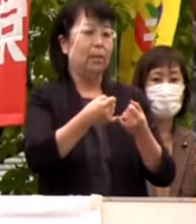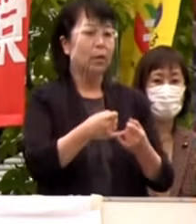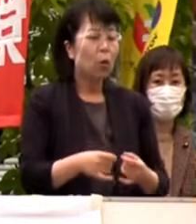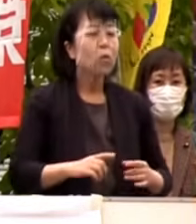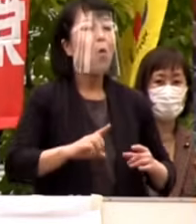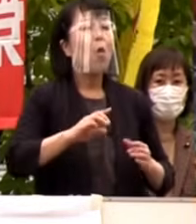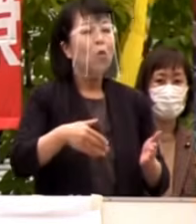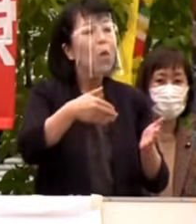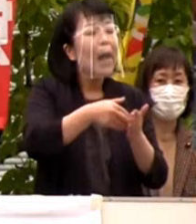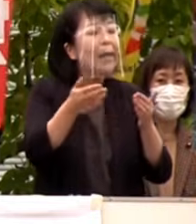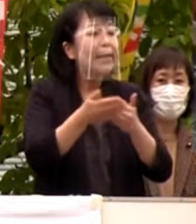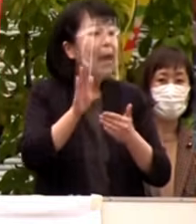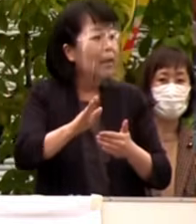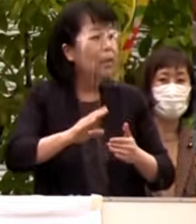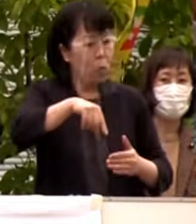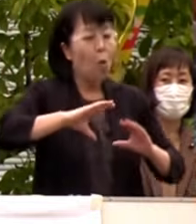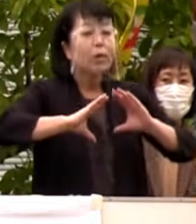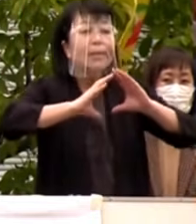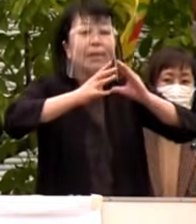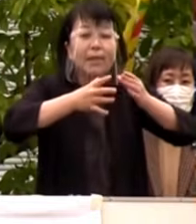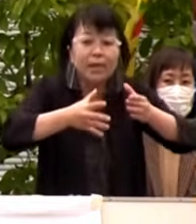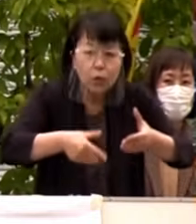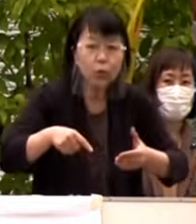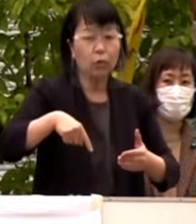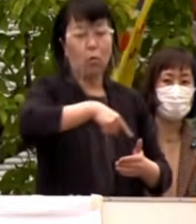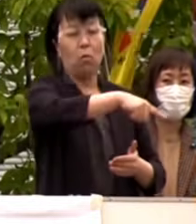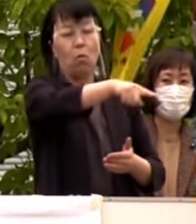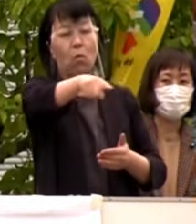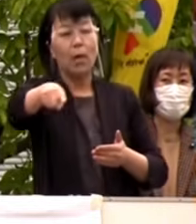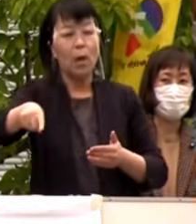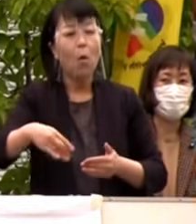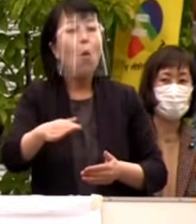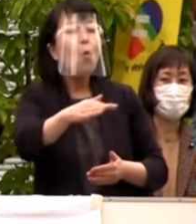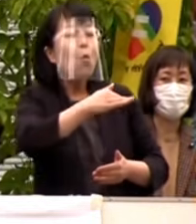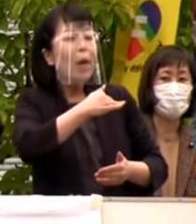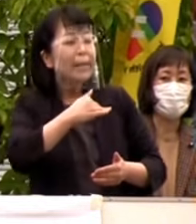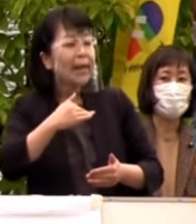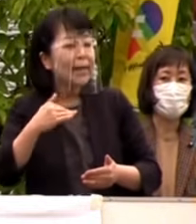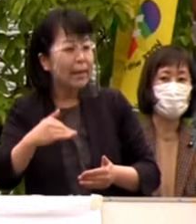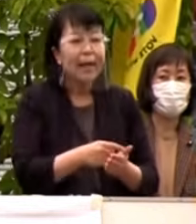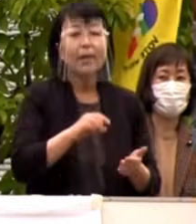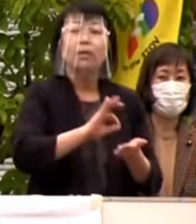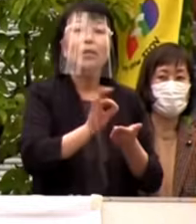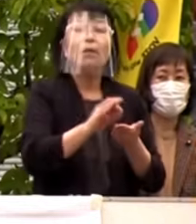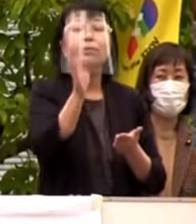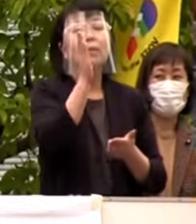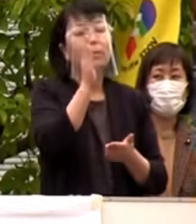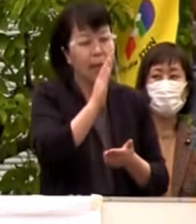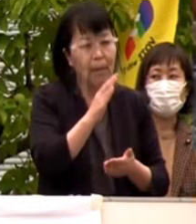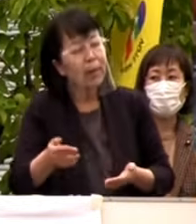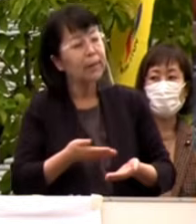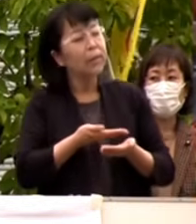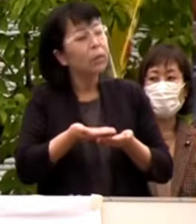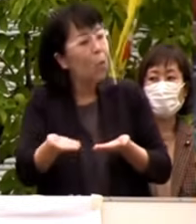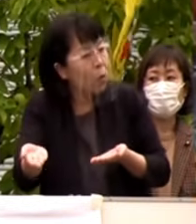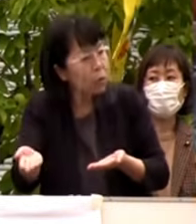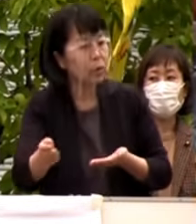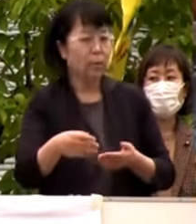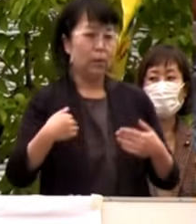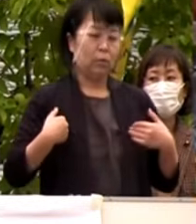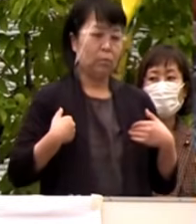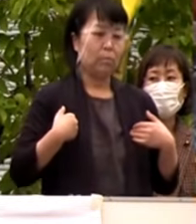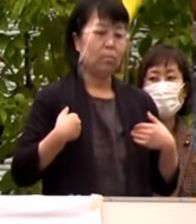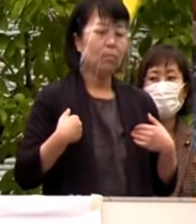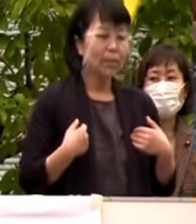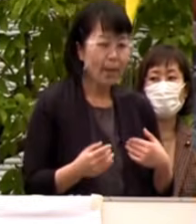あるこの地球の資源を私たちの世代で枯渇させるわけにいかないし、巨大な台風、猛威を振るう